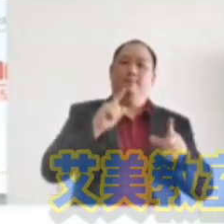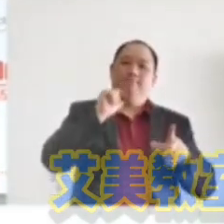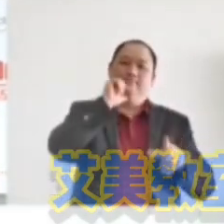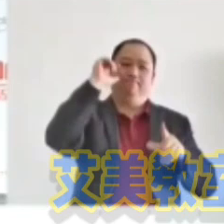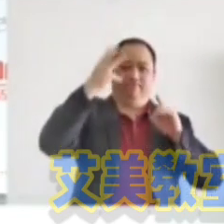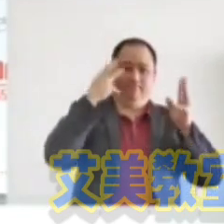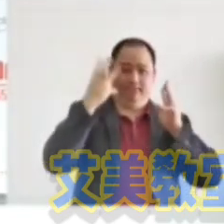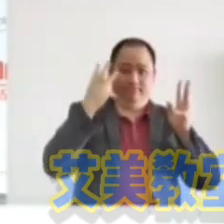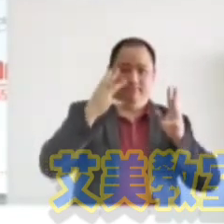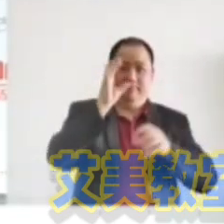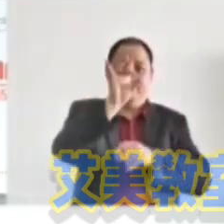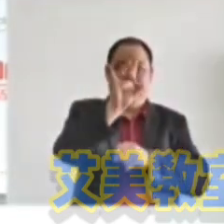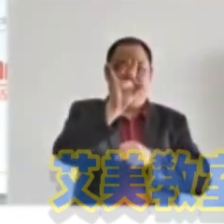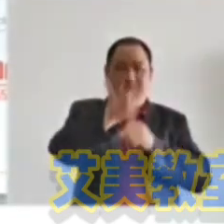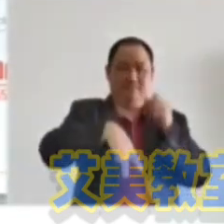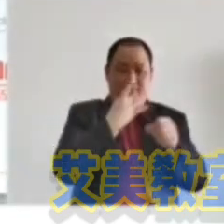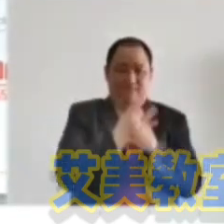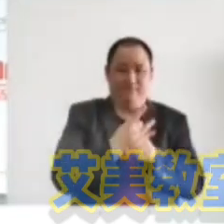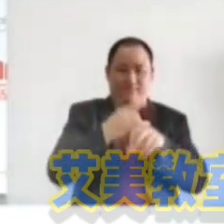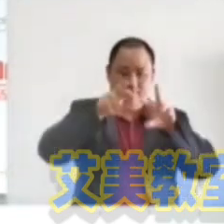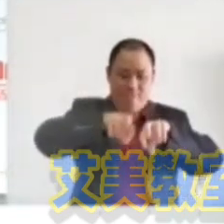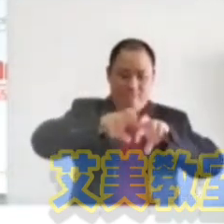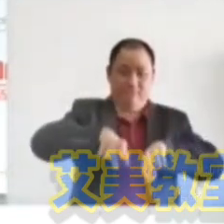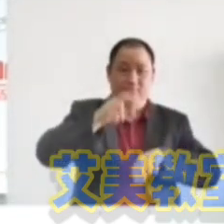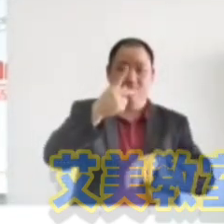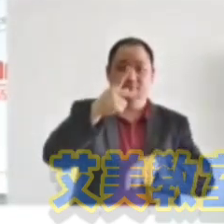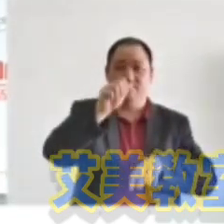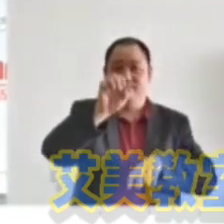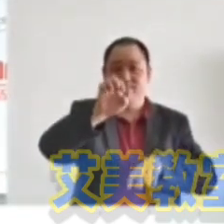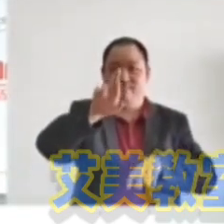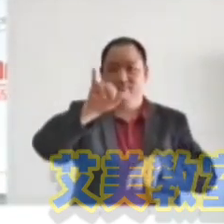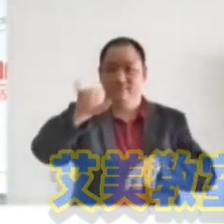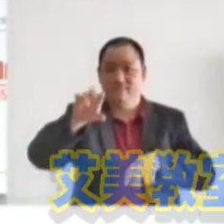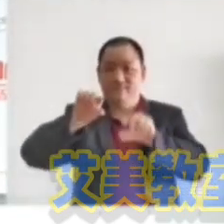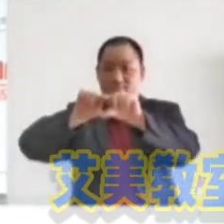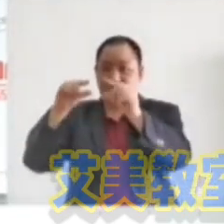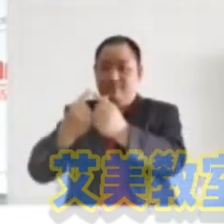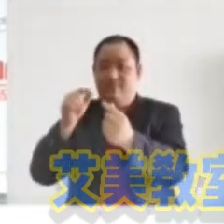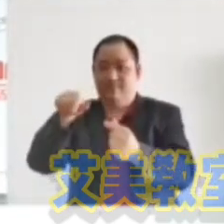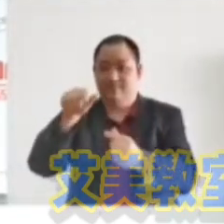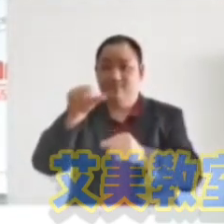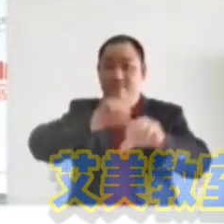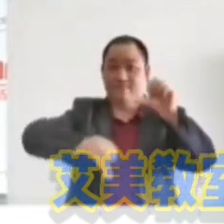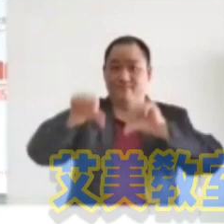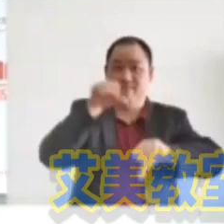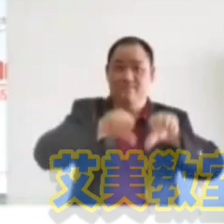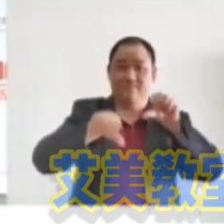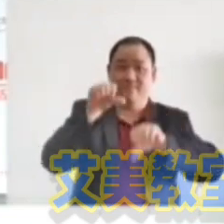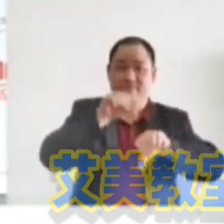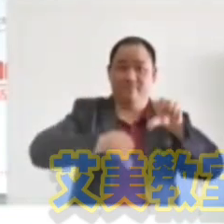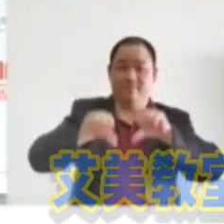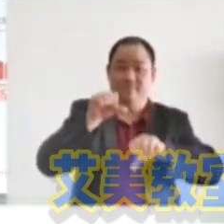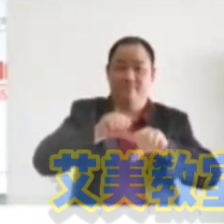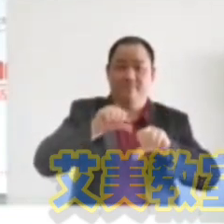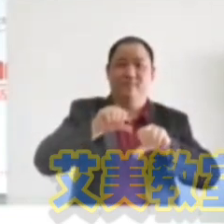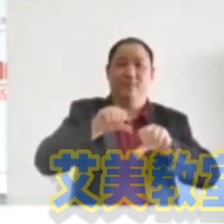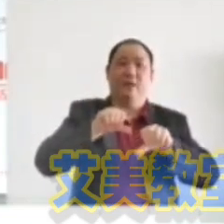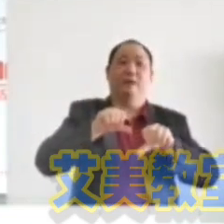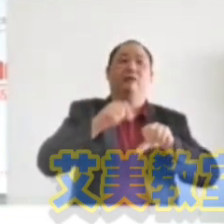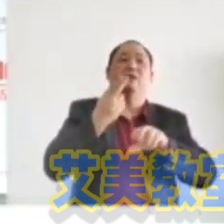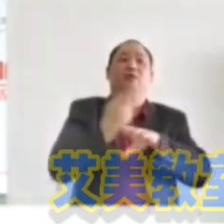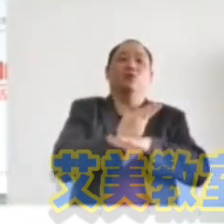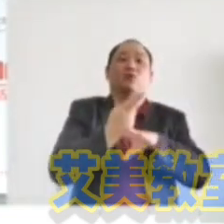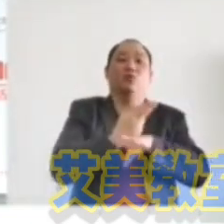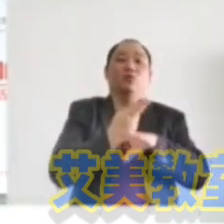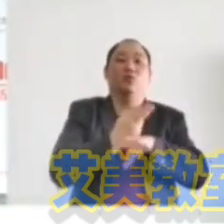以哦 ，Carrie 就经过了半年的研究，终于他们发现了一个非常棒的技术，叫伽马放射线技